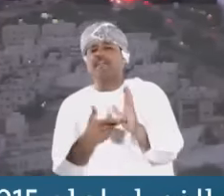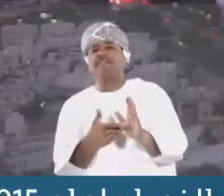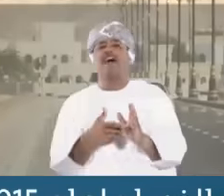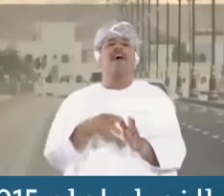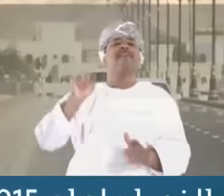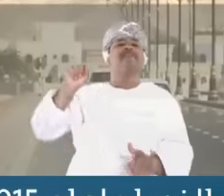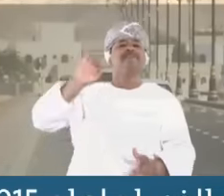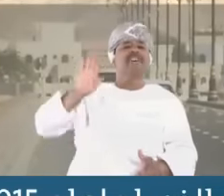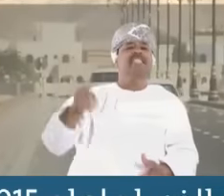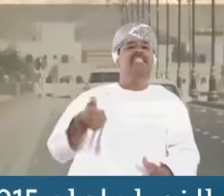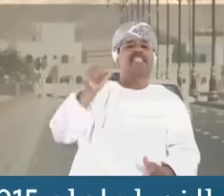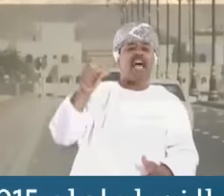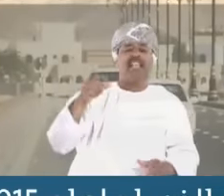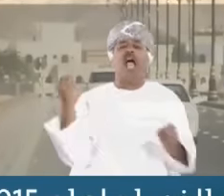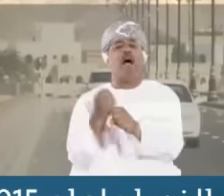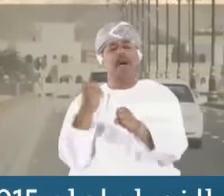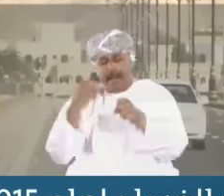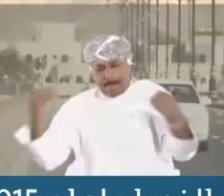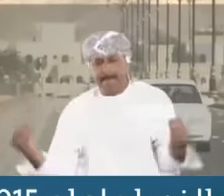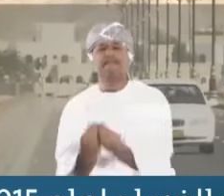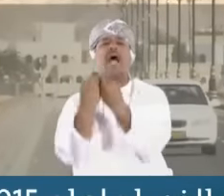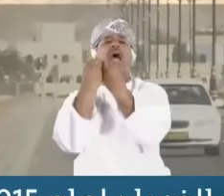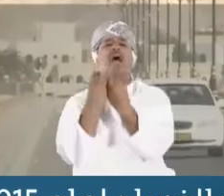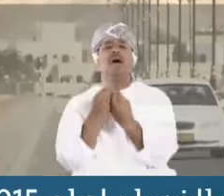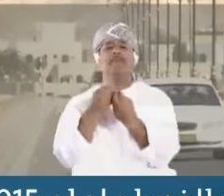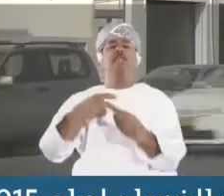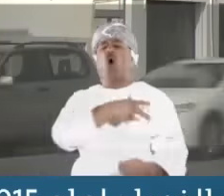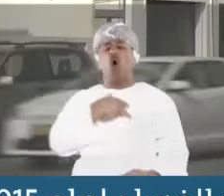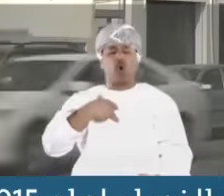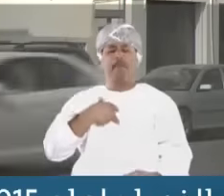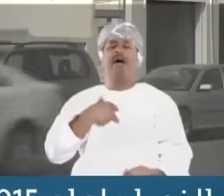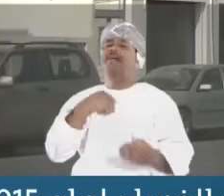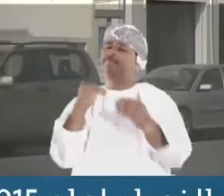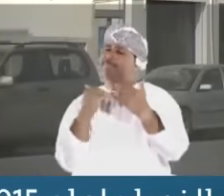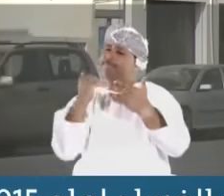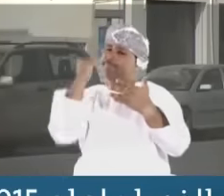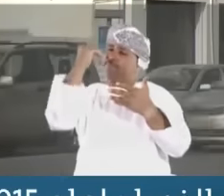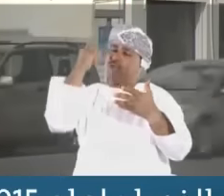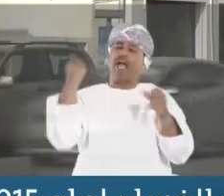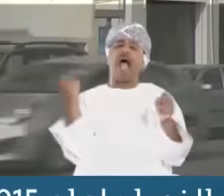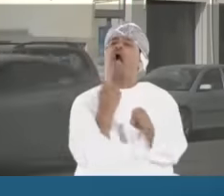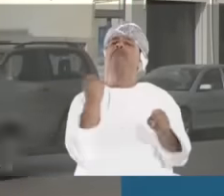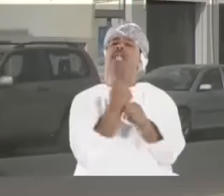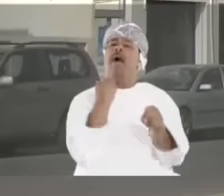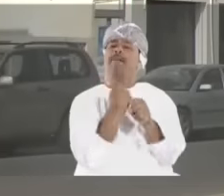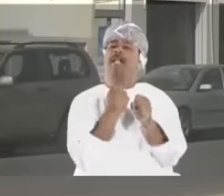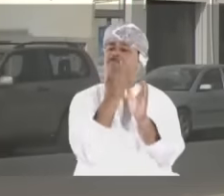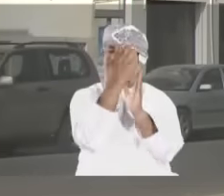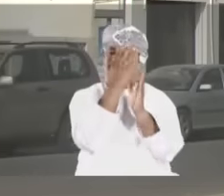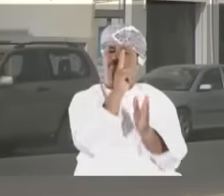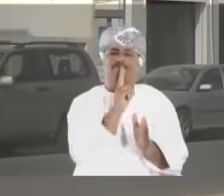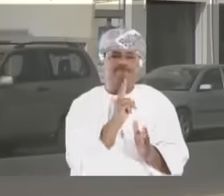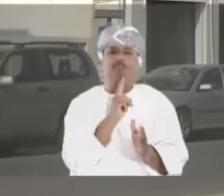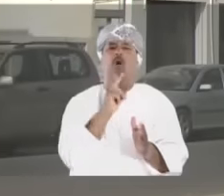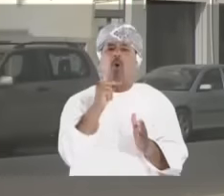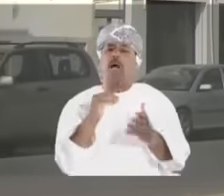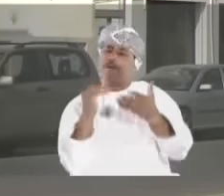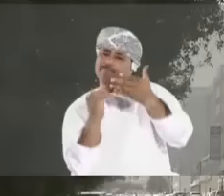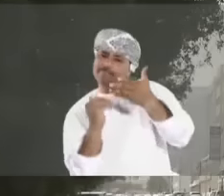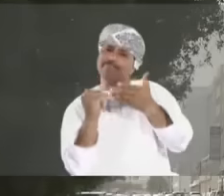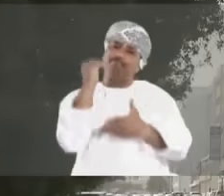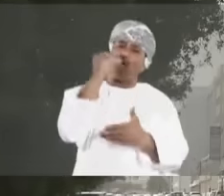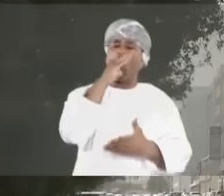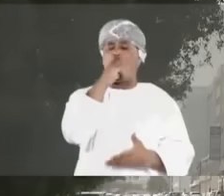وهو يعمل جنبا إلى جنب مع مؤسسات الدولة في تحسين وتطوير الأداء وتعزيز ترتيب السلطنة